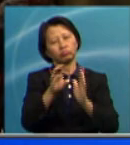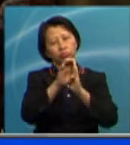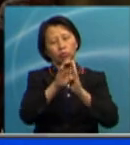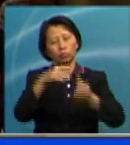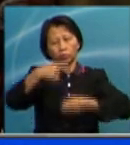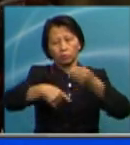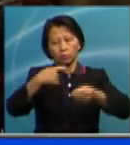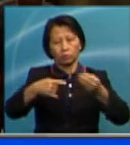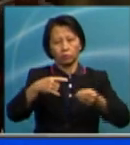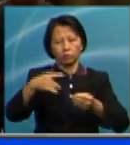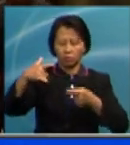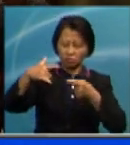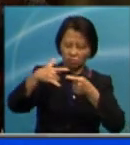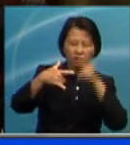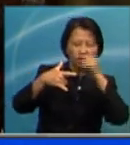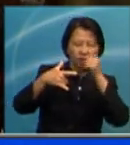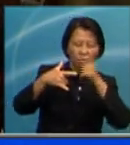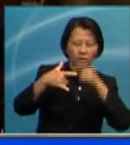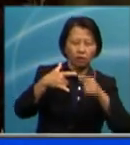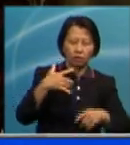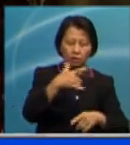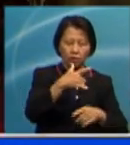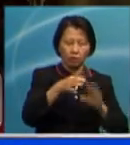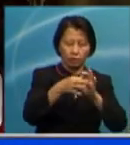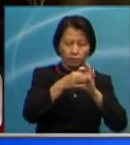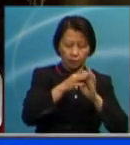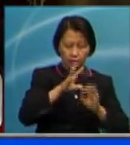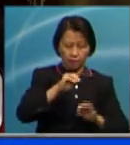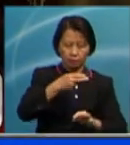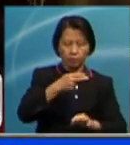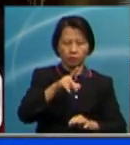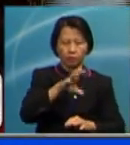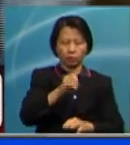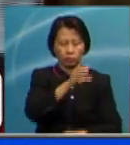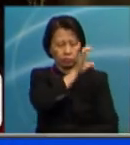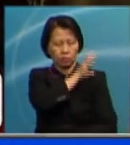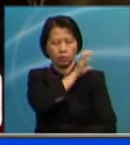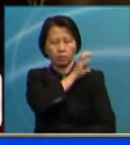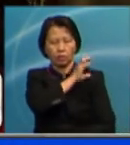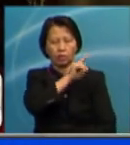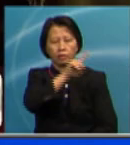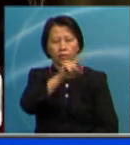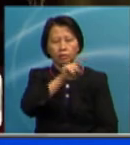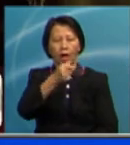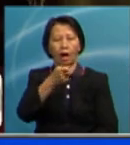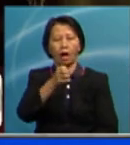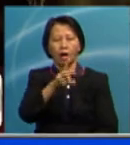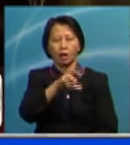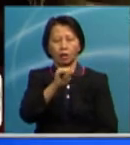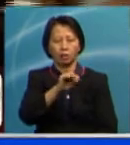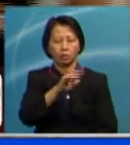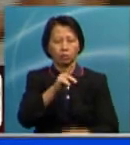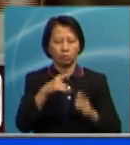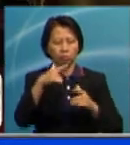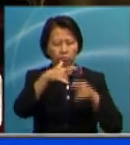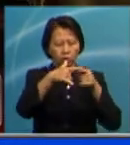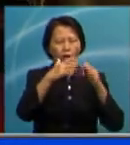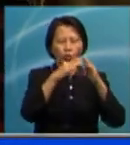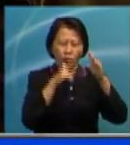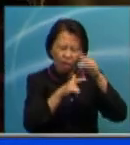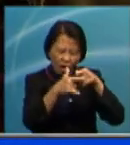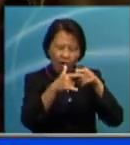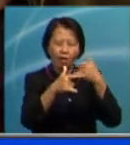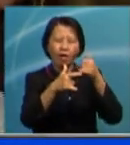berkenaan dengan simulator milik juruterbang MH370 Kapten Zahari Ahmad Shah yang telah pun diambil oleh pihak